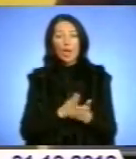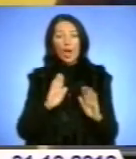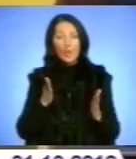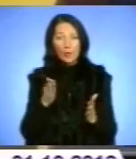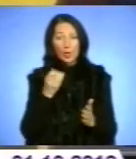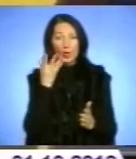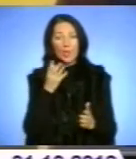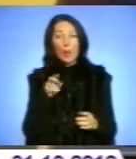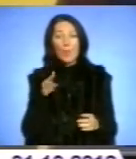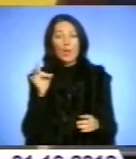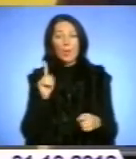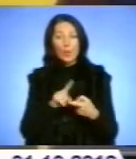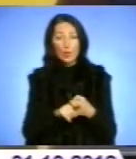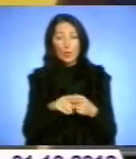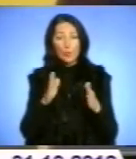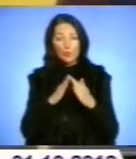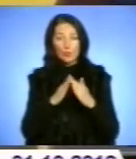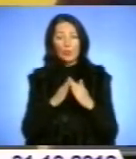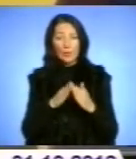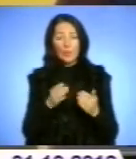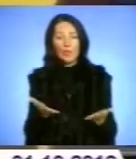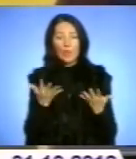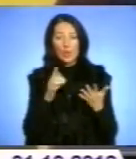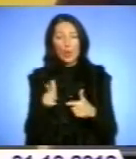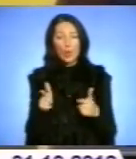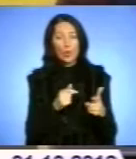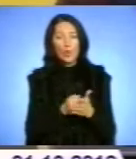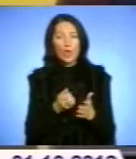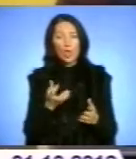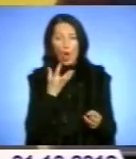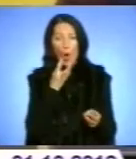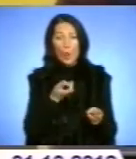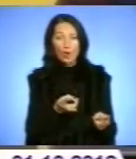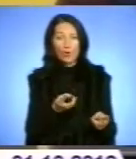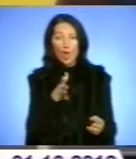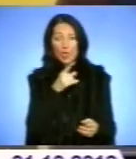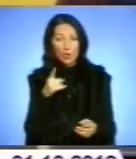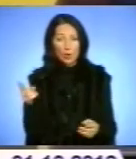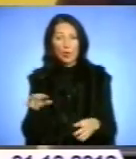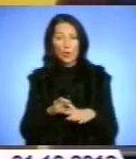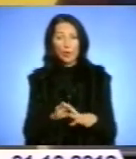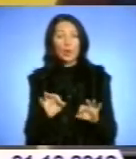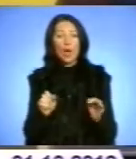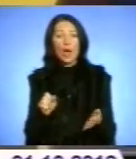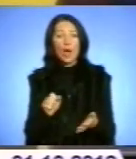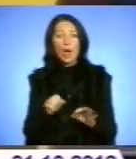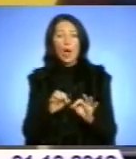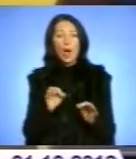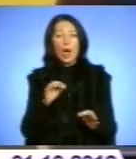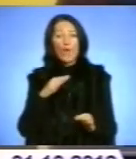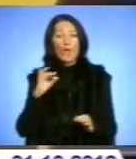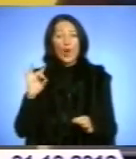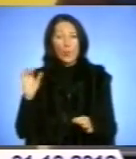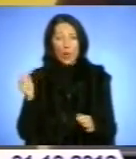коли при підключенні житлового будинку виявляється, що підготовка до опалювального сезону проходила формально, вже